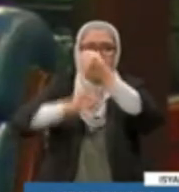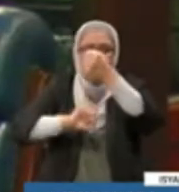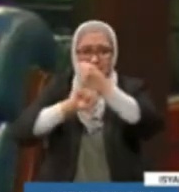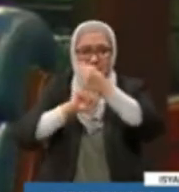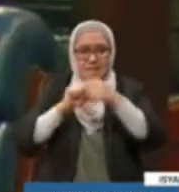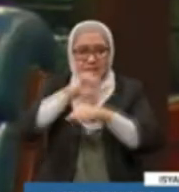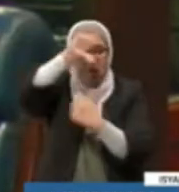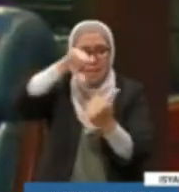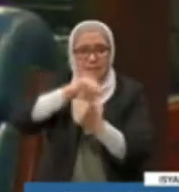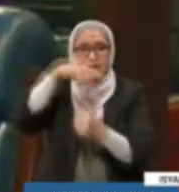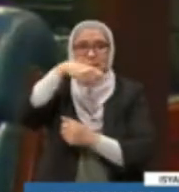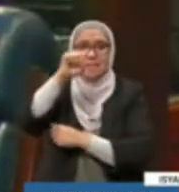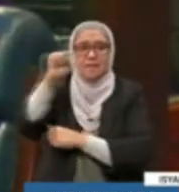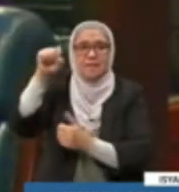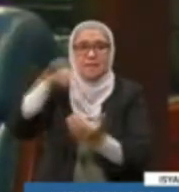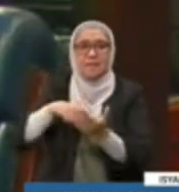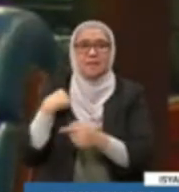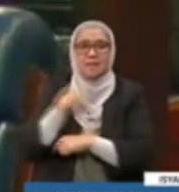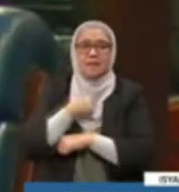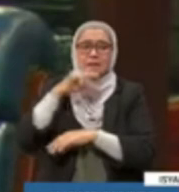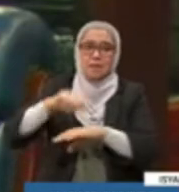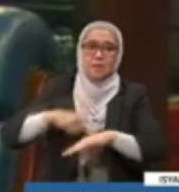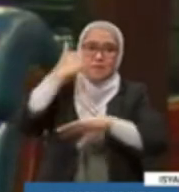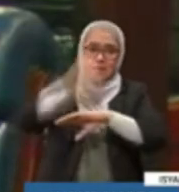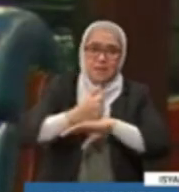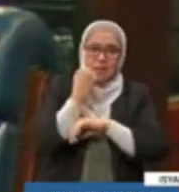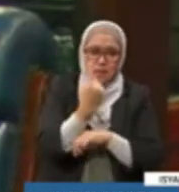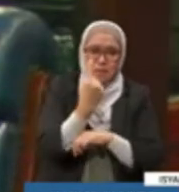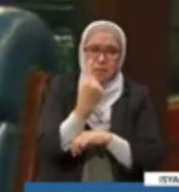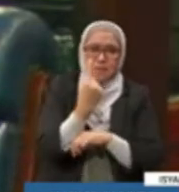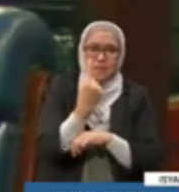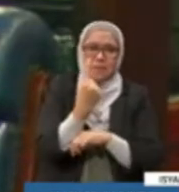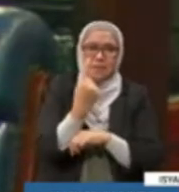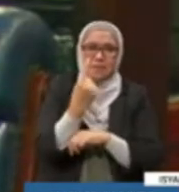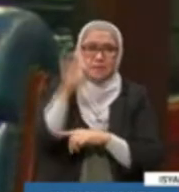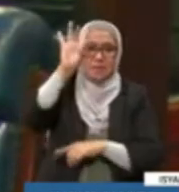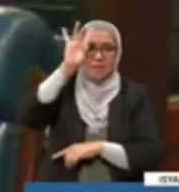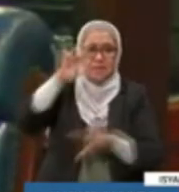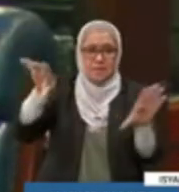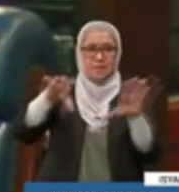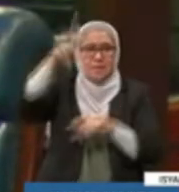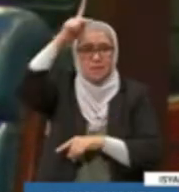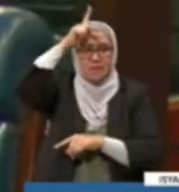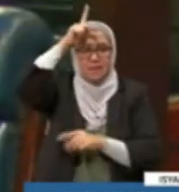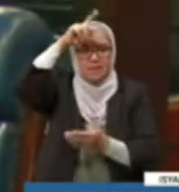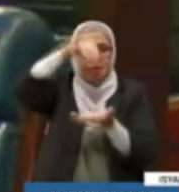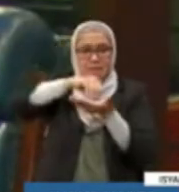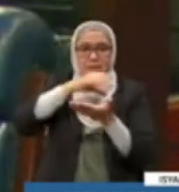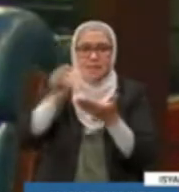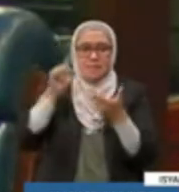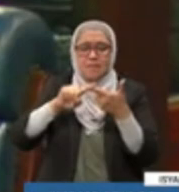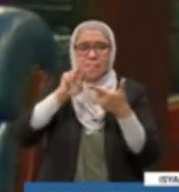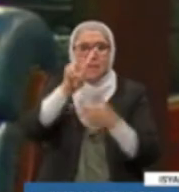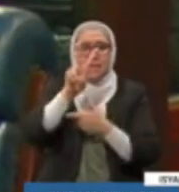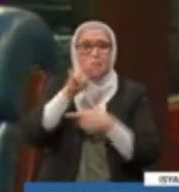PSS ini kita akan laksanakan satu dalam bentuk stating Insyaallah akan dilaksanakan di Kelantan dan Kalau yang dua lagi